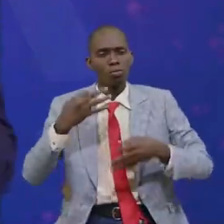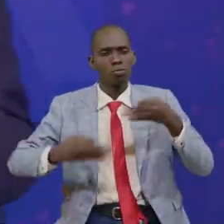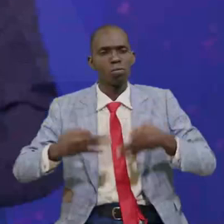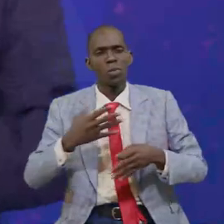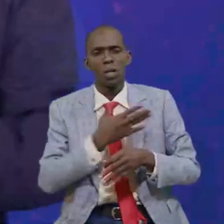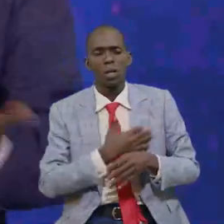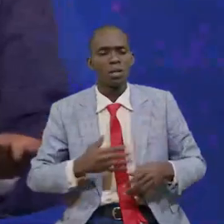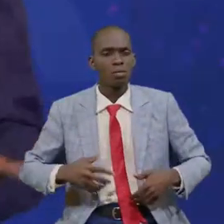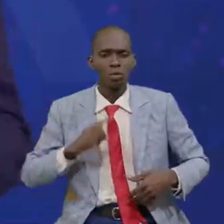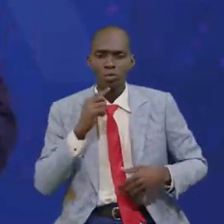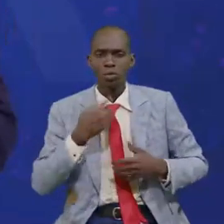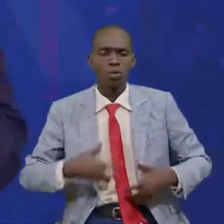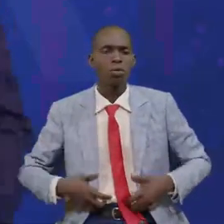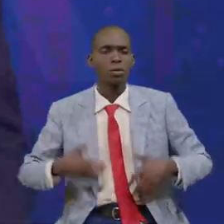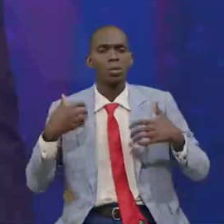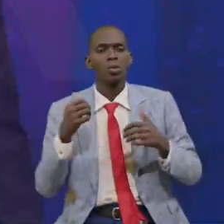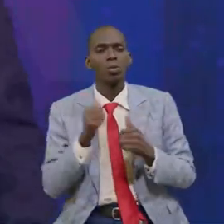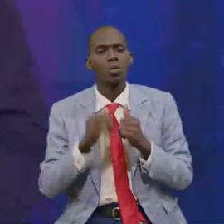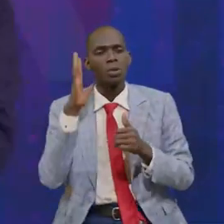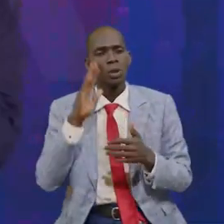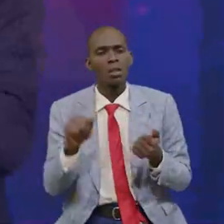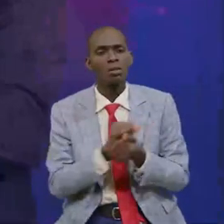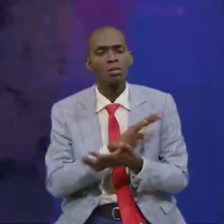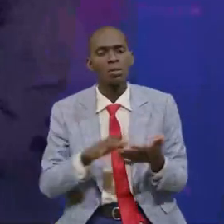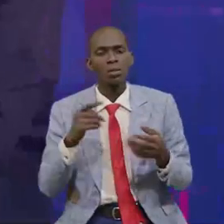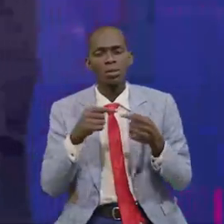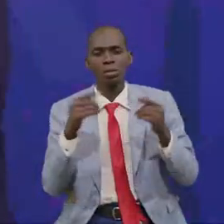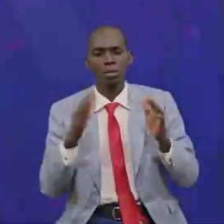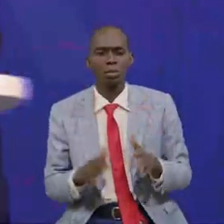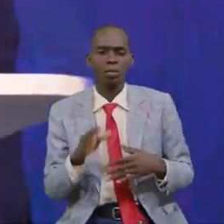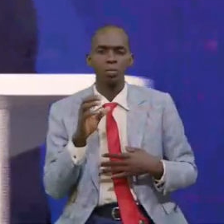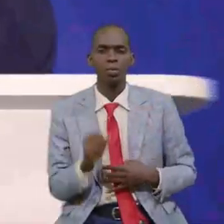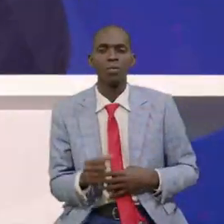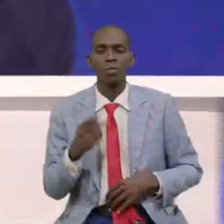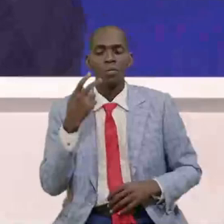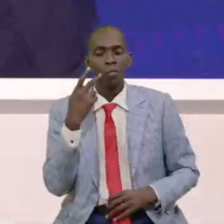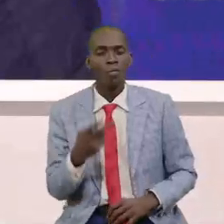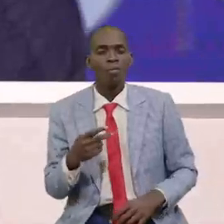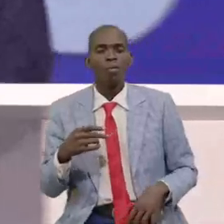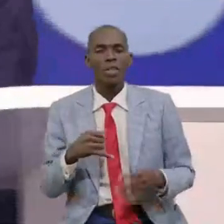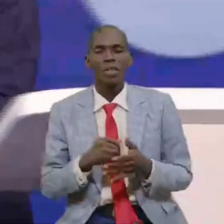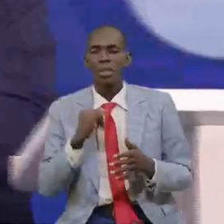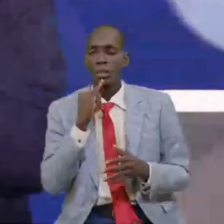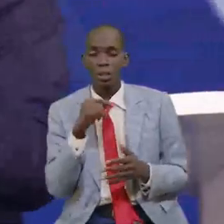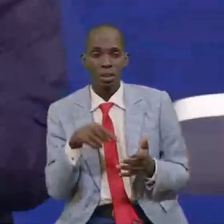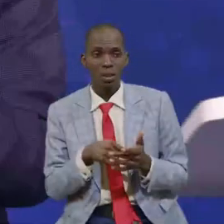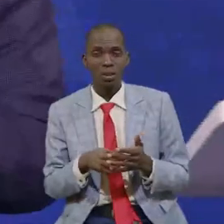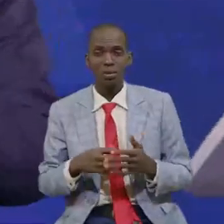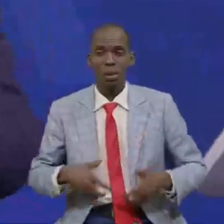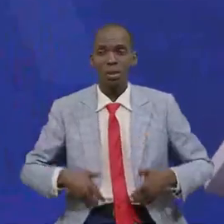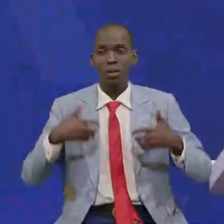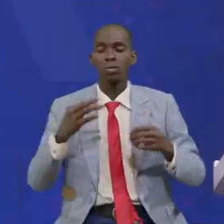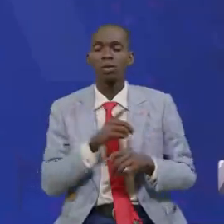dévorera les rebelles. Maintenant, c'est réservé pour les